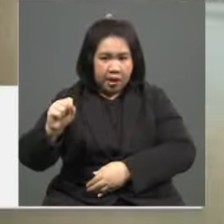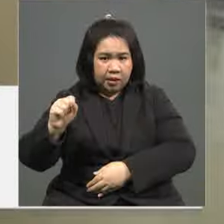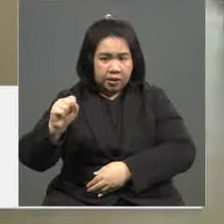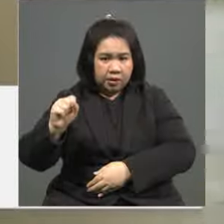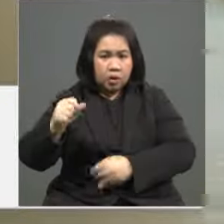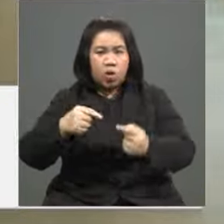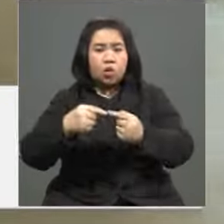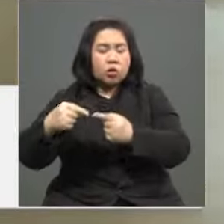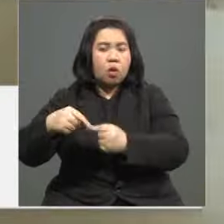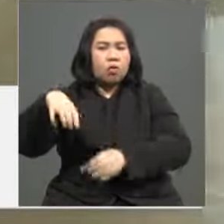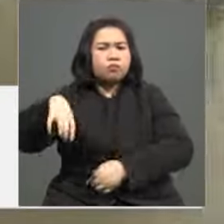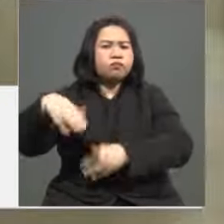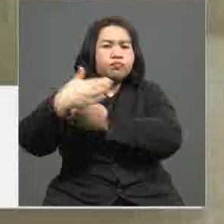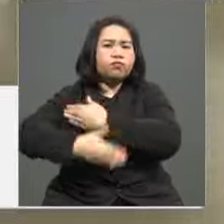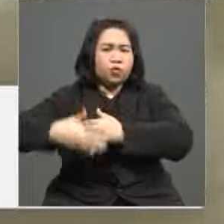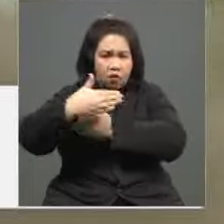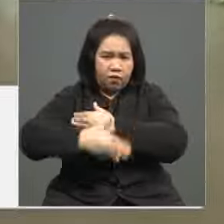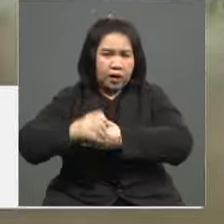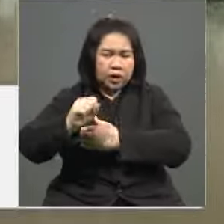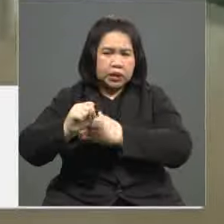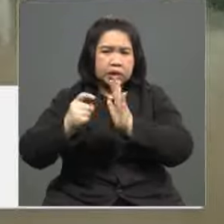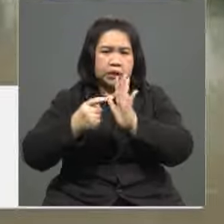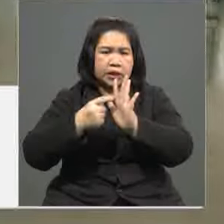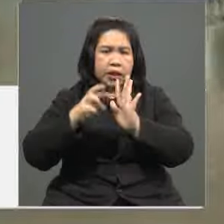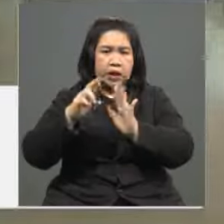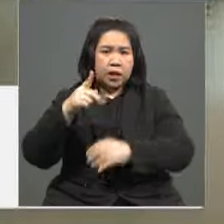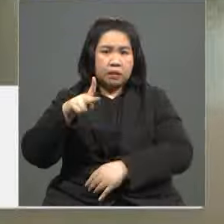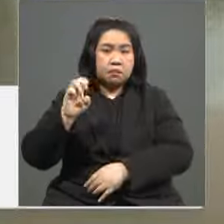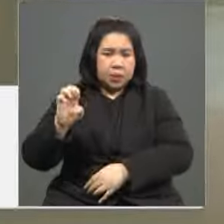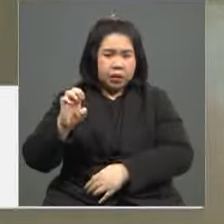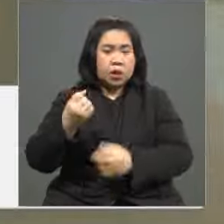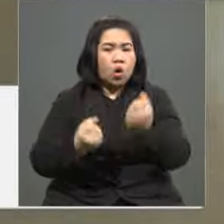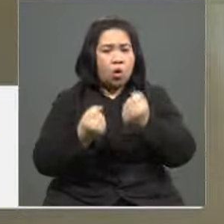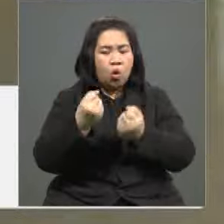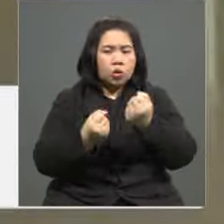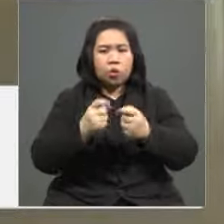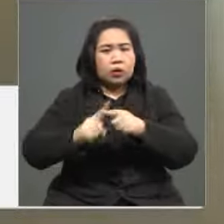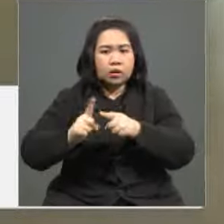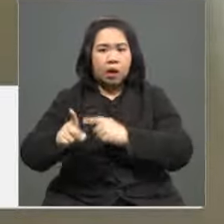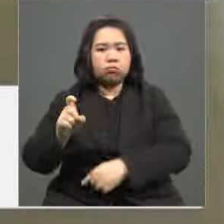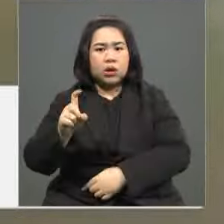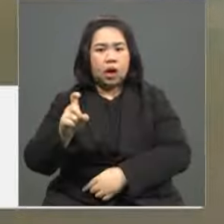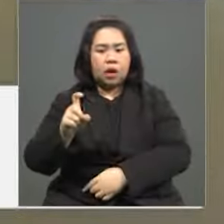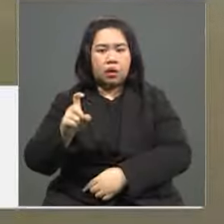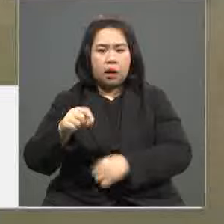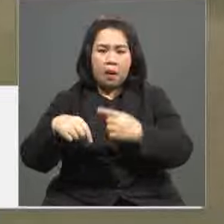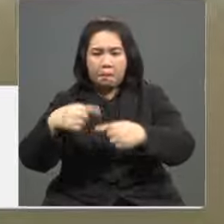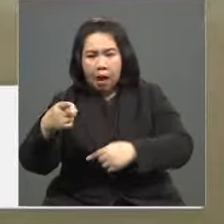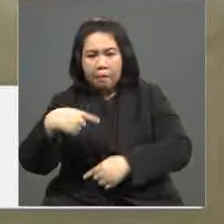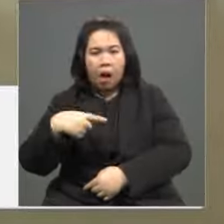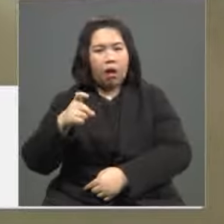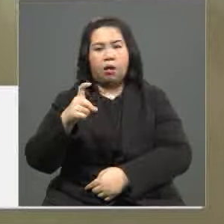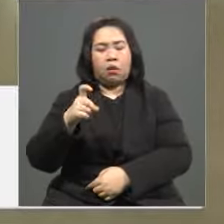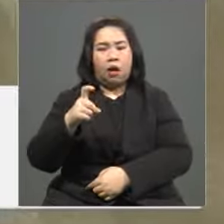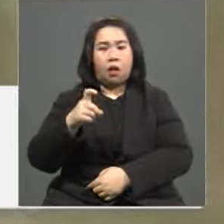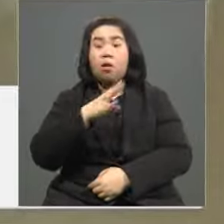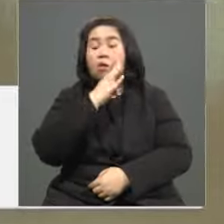รถไฟสารพีนะครับก็มีน้ำท่วมขังสูงทำให้รถยนต์ขนาดเล็กไม่สามารถสัญจรได้ส่งผลกระทบต่อการเดินทางของประชาชนเป็นอย่างมากโดยเฉพาะ